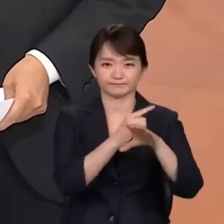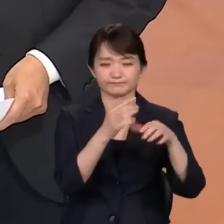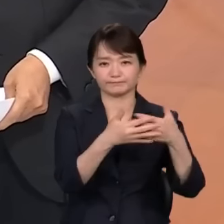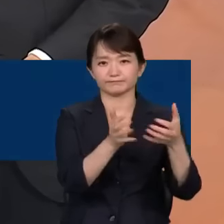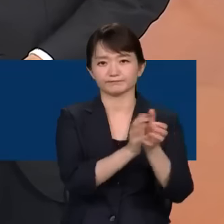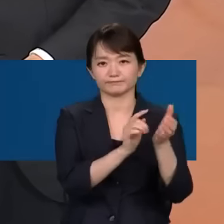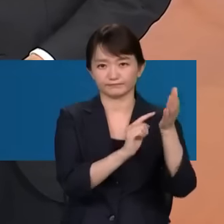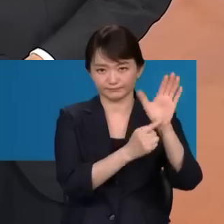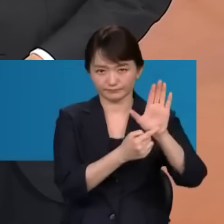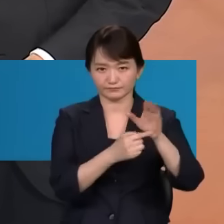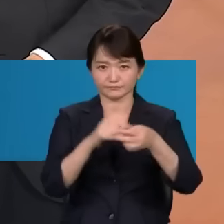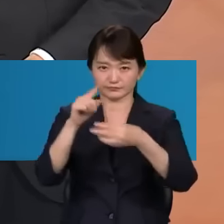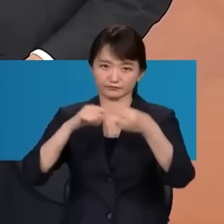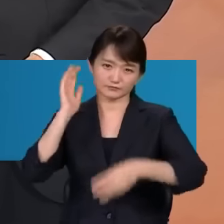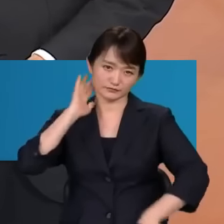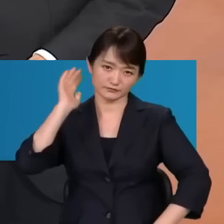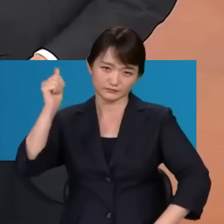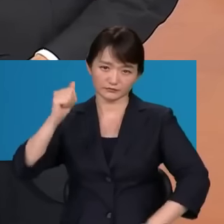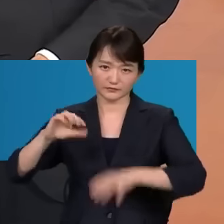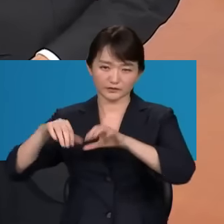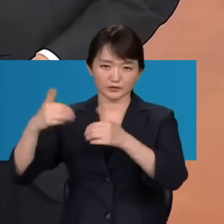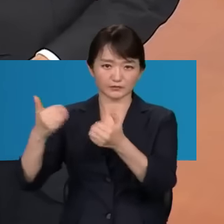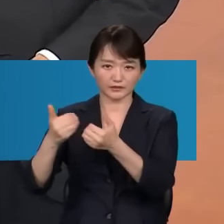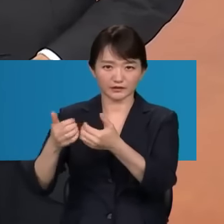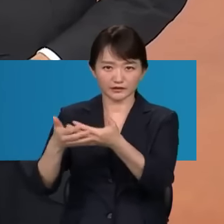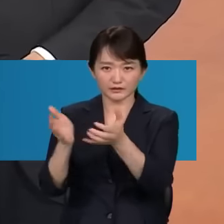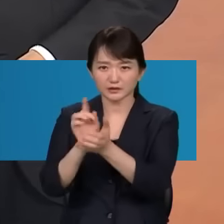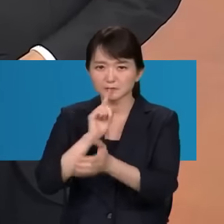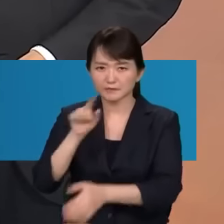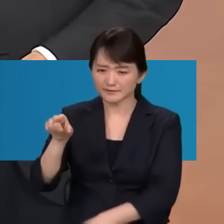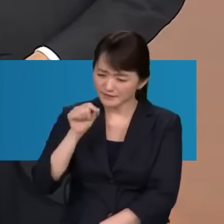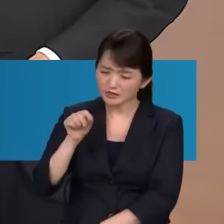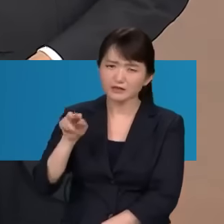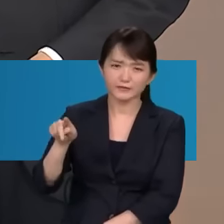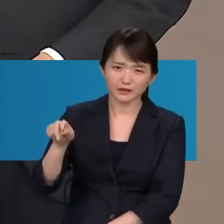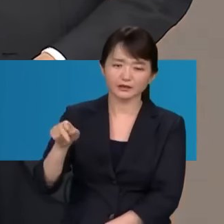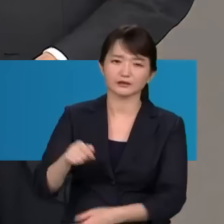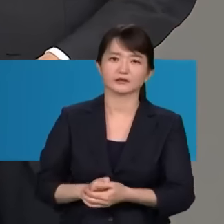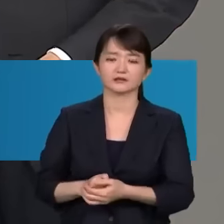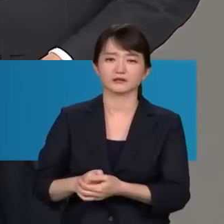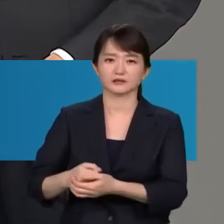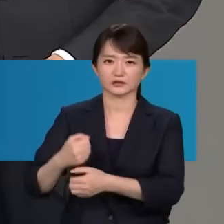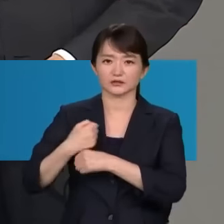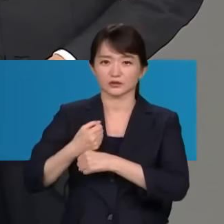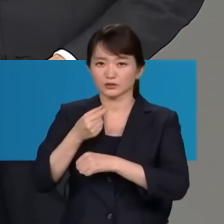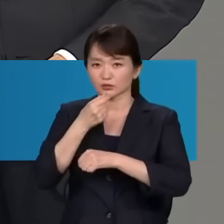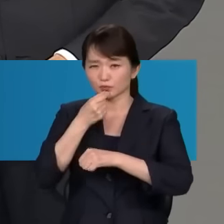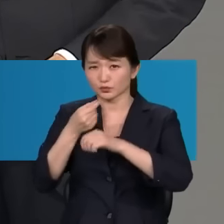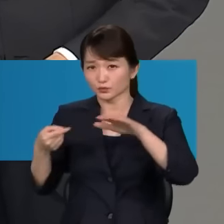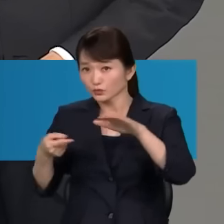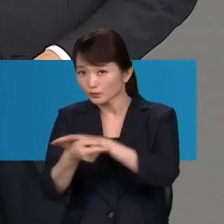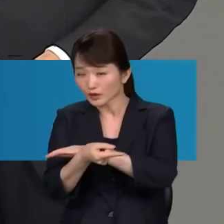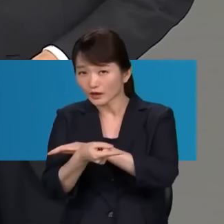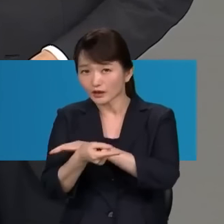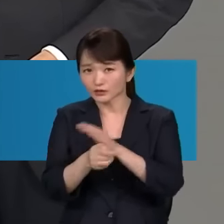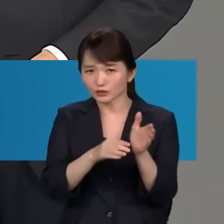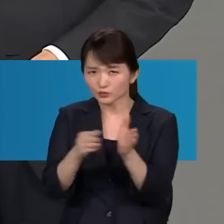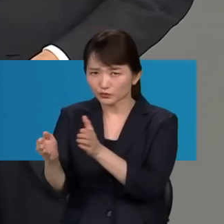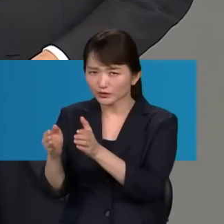민주당에선 최근 윤석열 대통령의 반국가 세력 발언을 문제 삼으면서 계엄령을 준비하려는 게 아니냐는 주장이 나오고